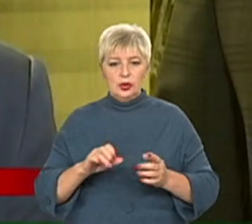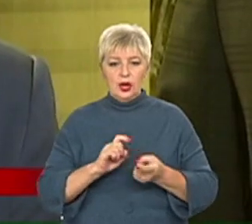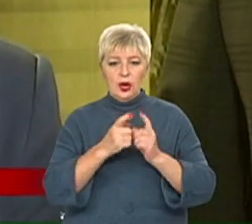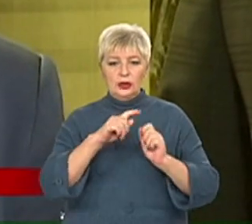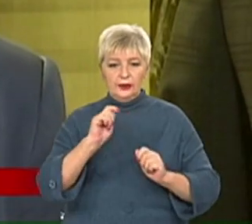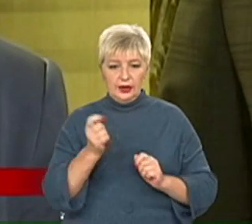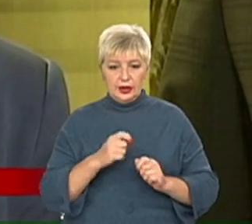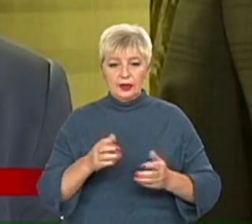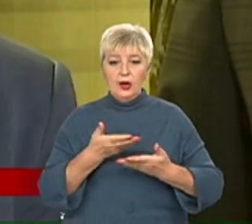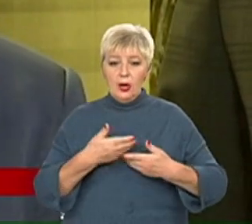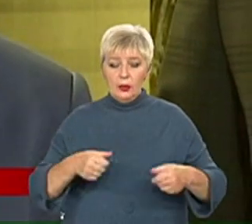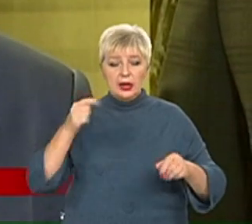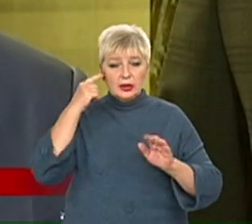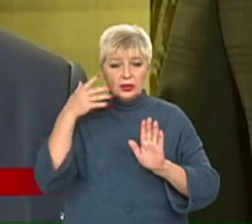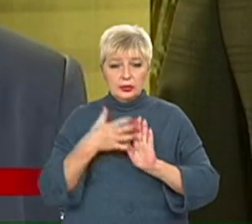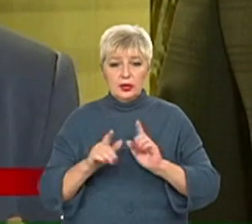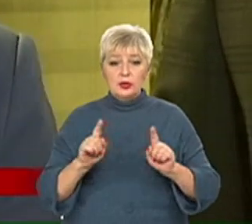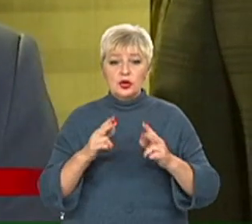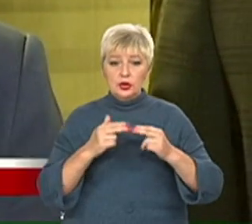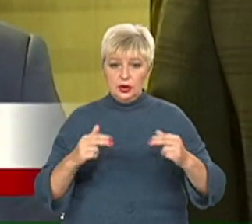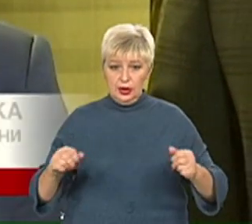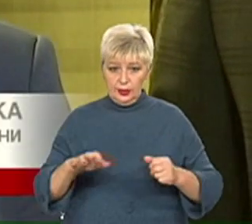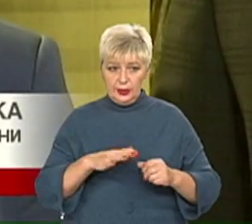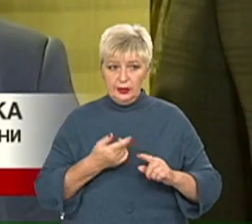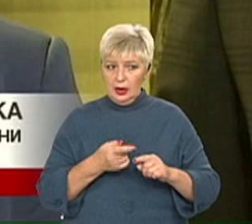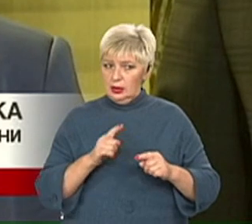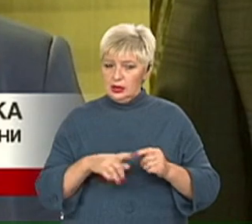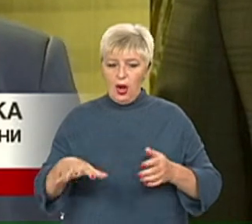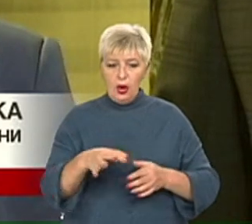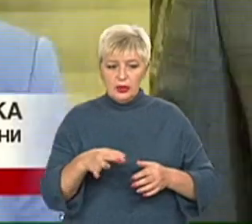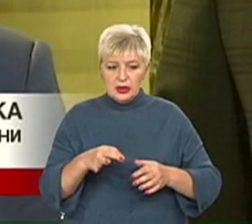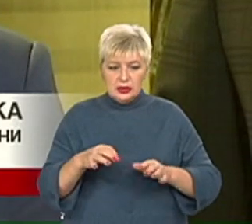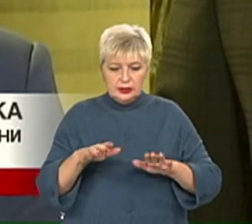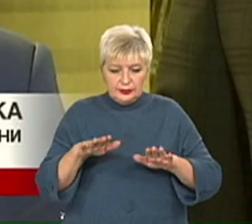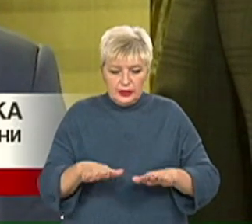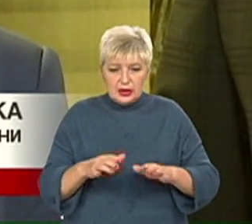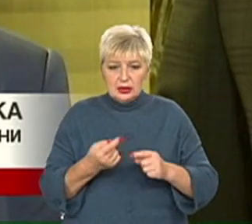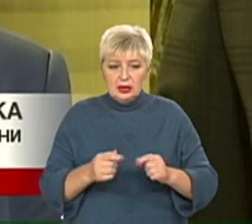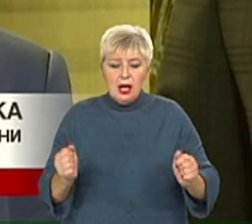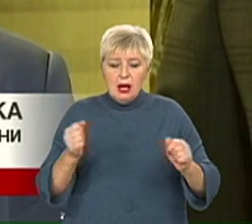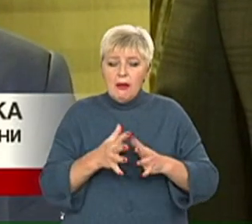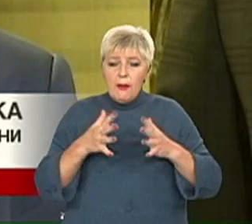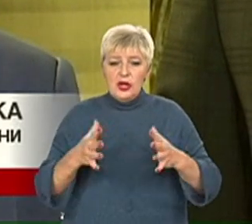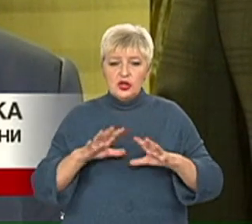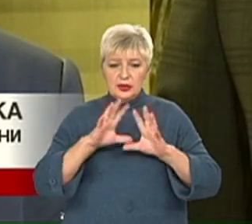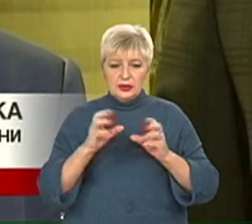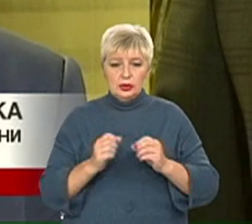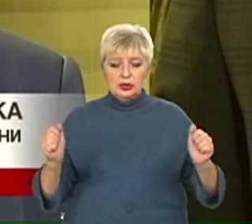Ми розуміємо, що в Дніпрі це є та власна локація, це місце, де найбільше всього є сконцентрована